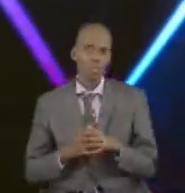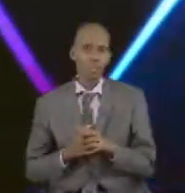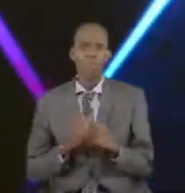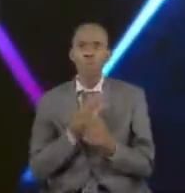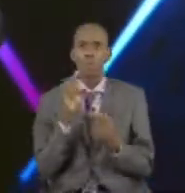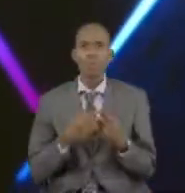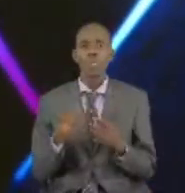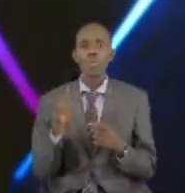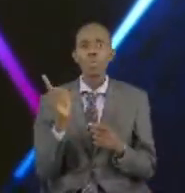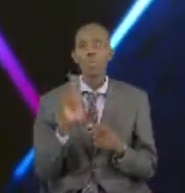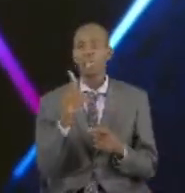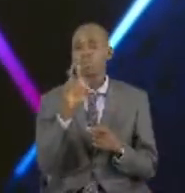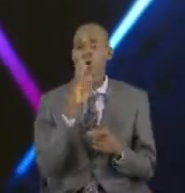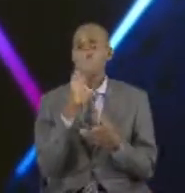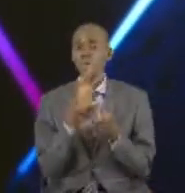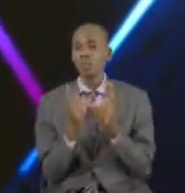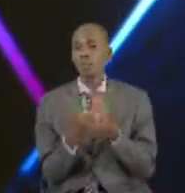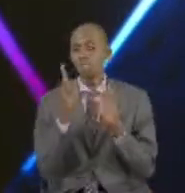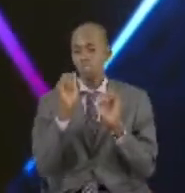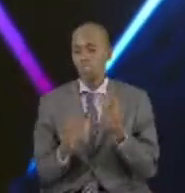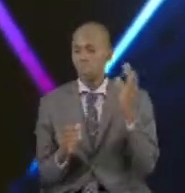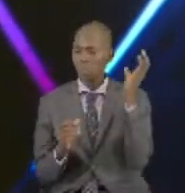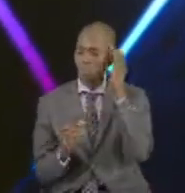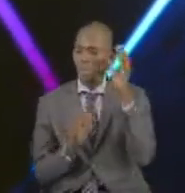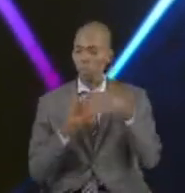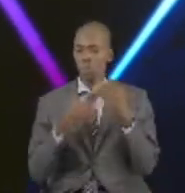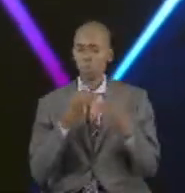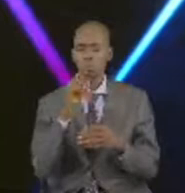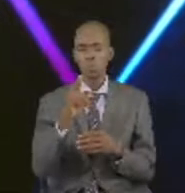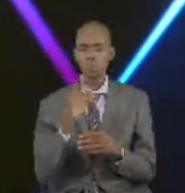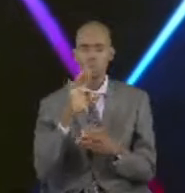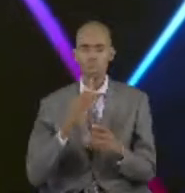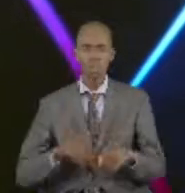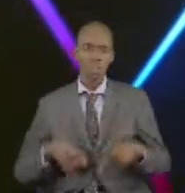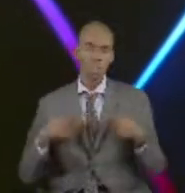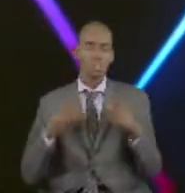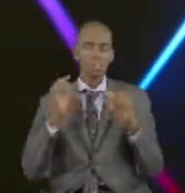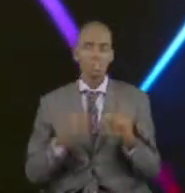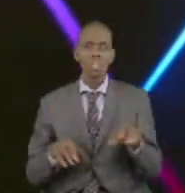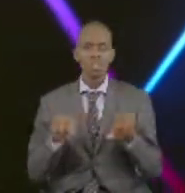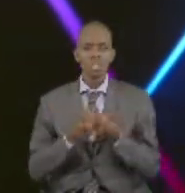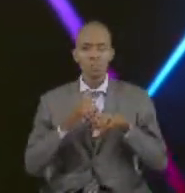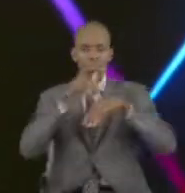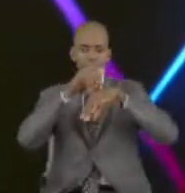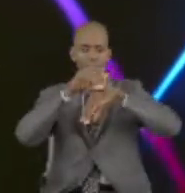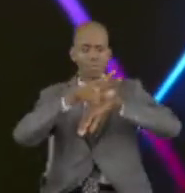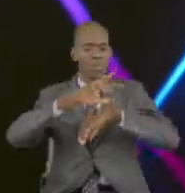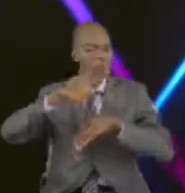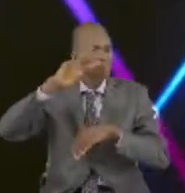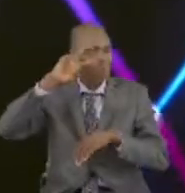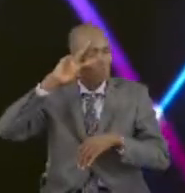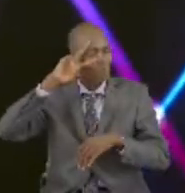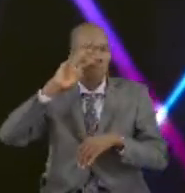étais convertir ils peuvent entendre parler de toi ta vie et le peut mais motive il